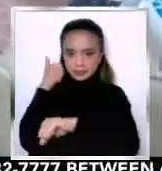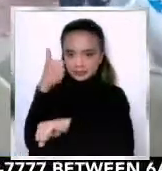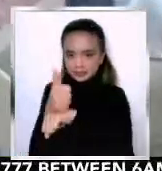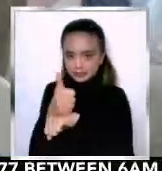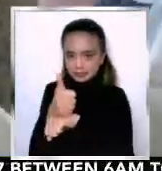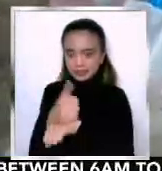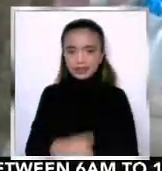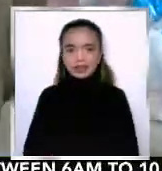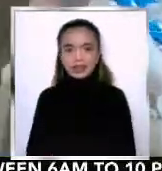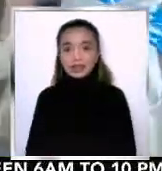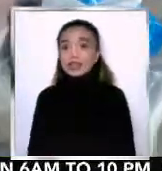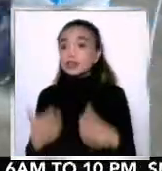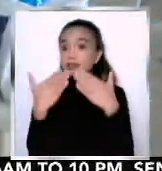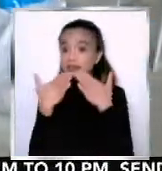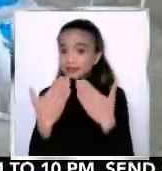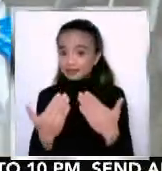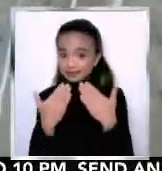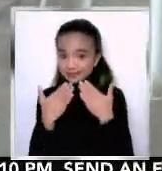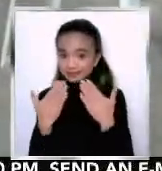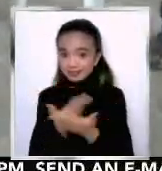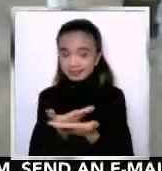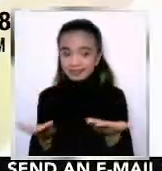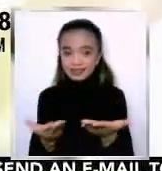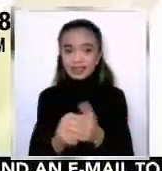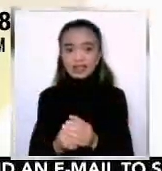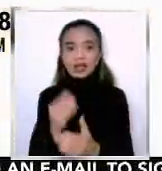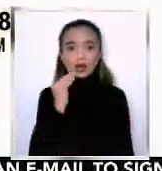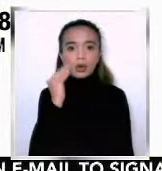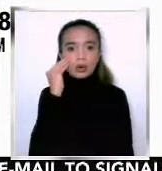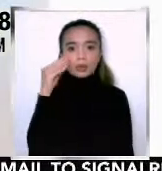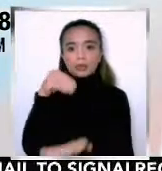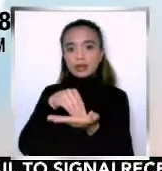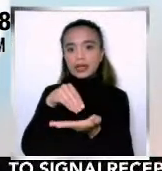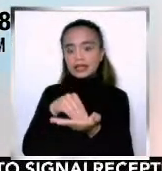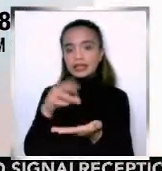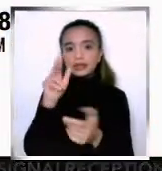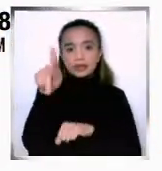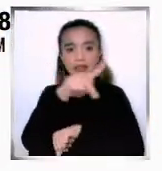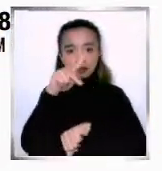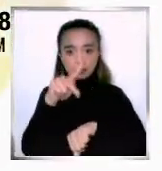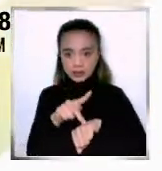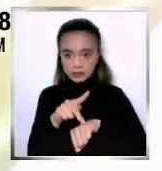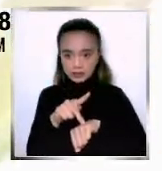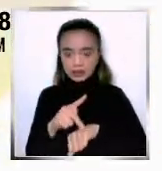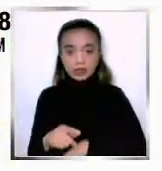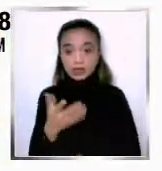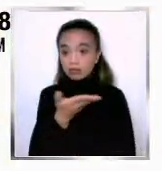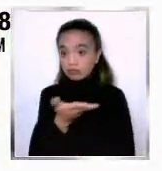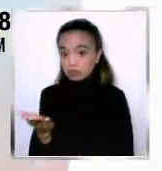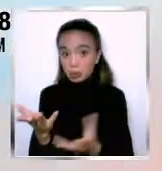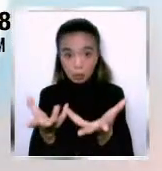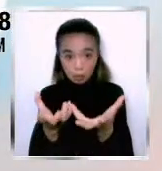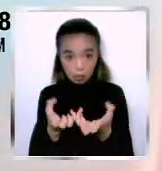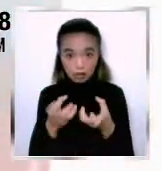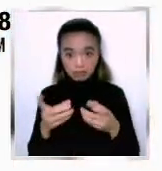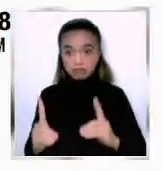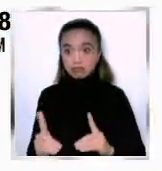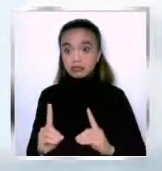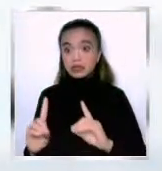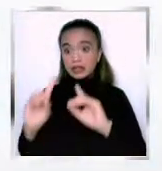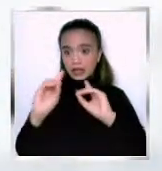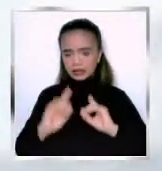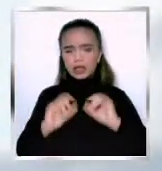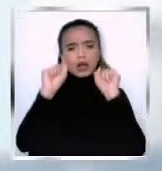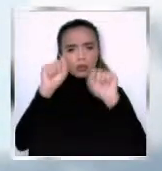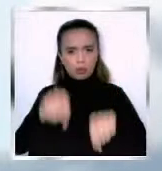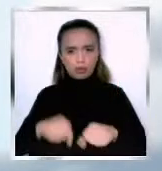Maraming salamat din po sa Home Credit Philippines. Sa mga nais na mag-donate, maaaring mag-deposito sa aming mga bank